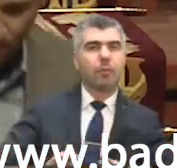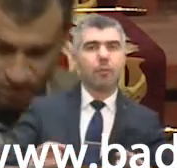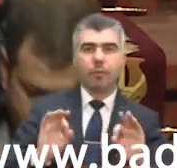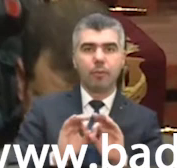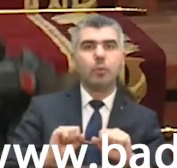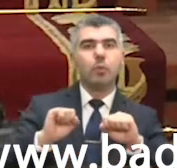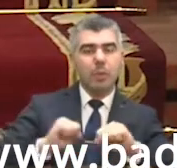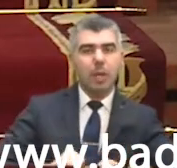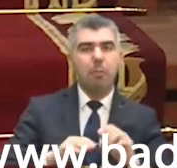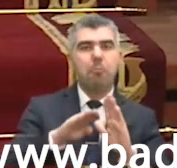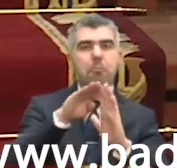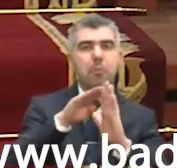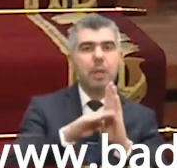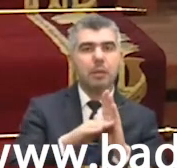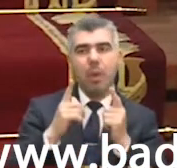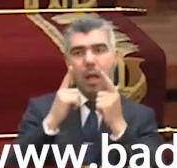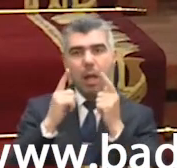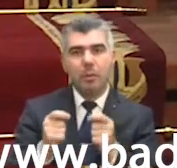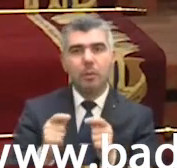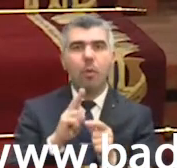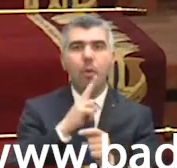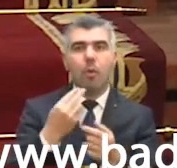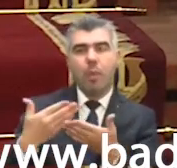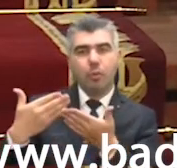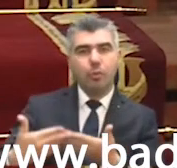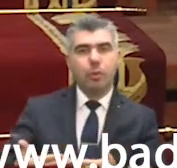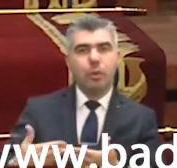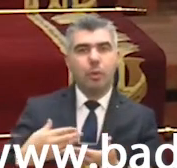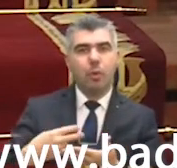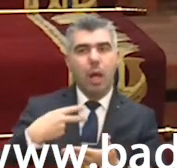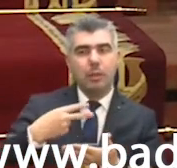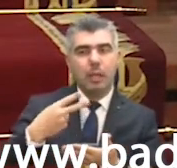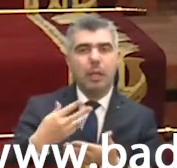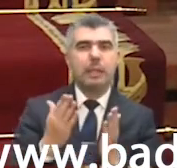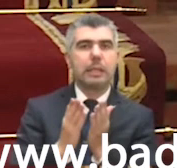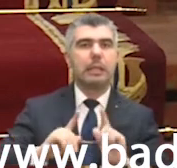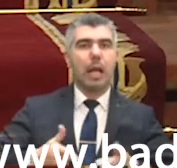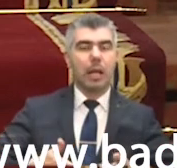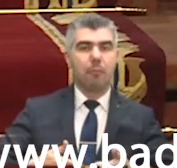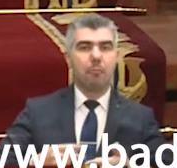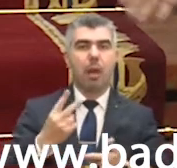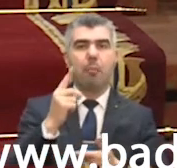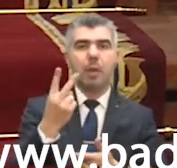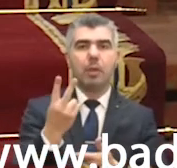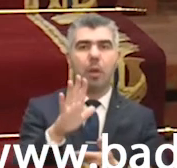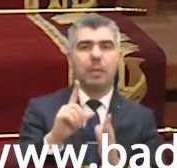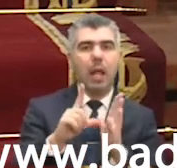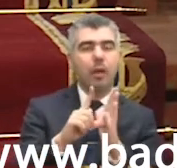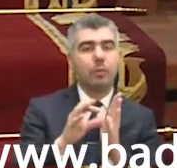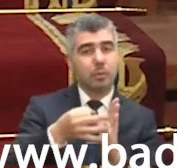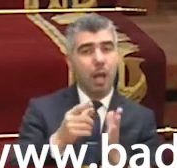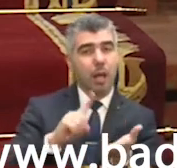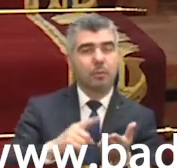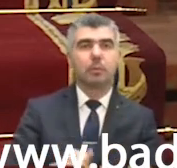عند المكتب، رحنا عاد نشوفوا الحكومة، والحكومة جاية اليوم باش تهضر لنا على التعليم. علاش هذا 152 ما دارش؟ ثم